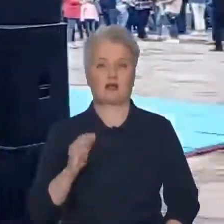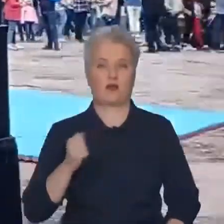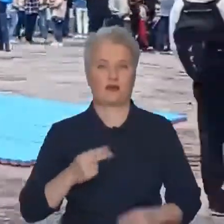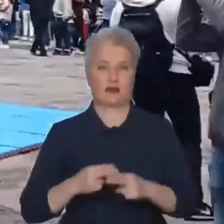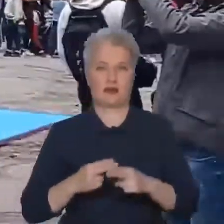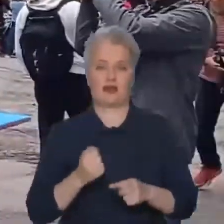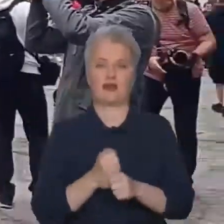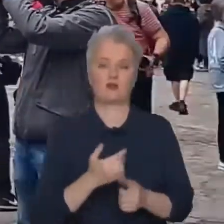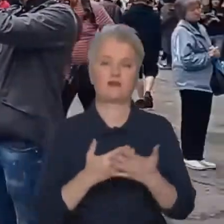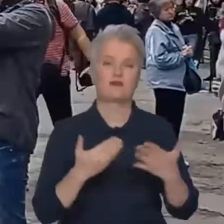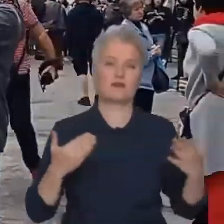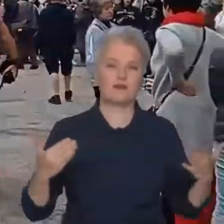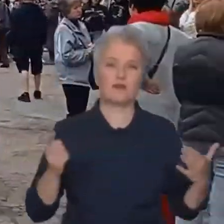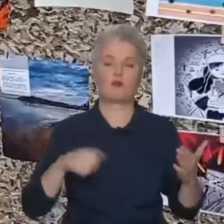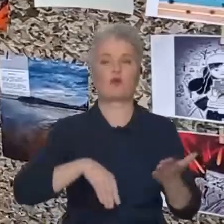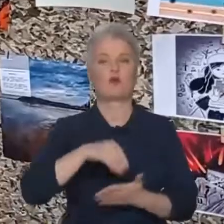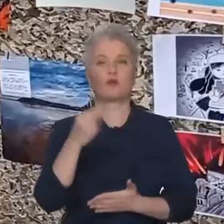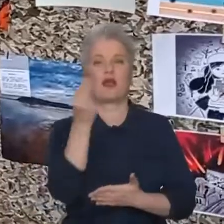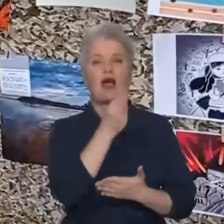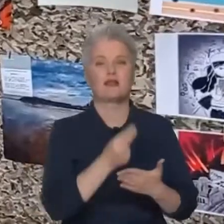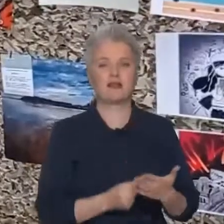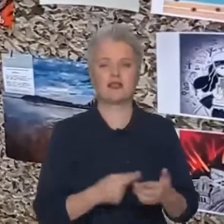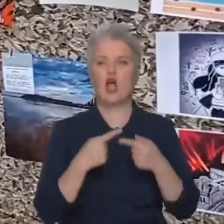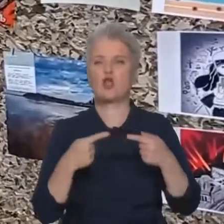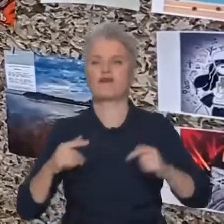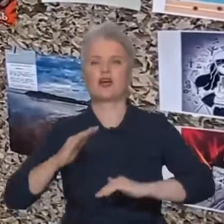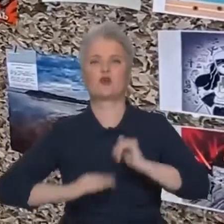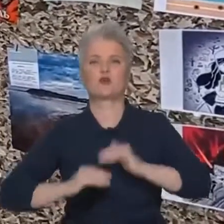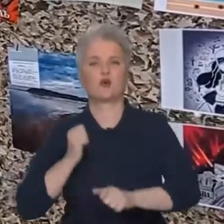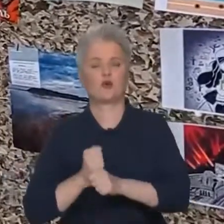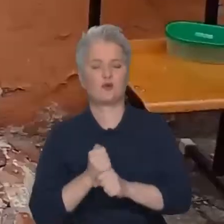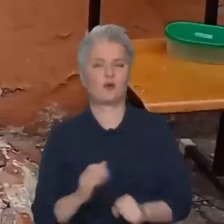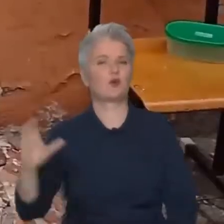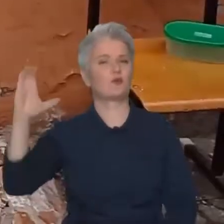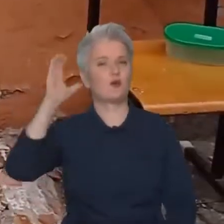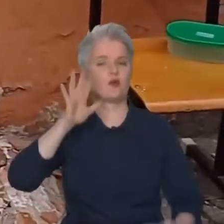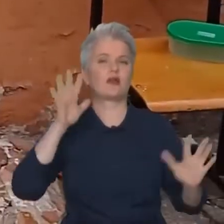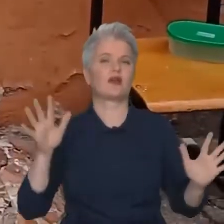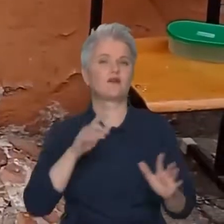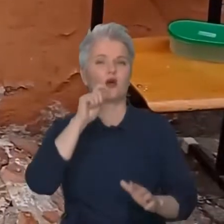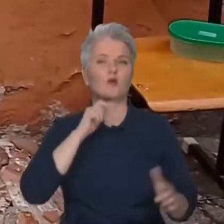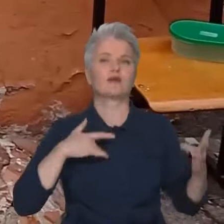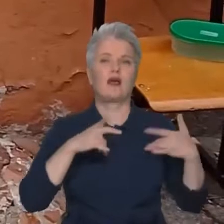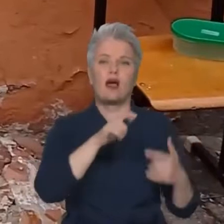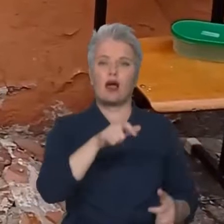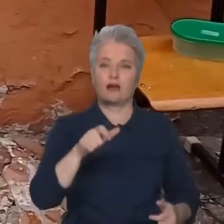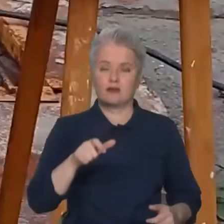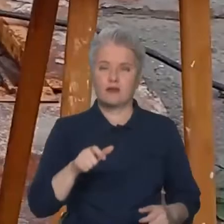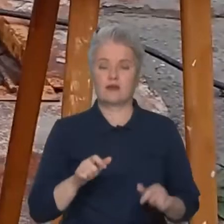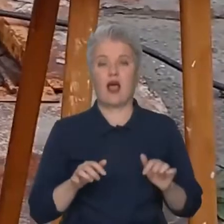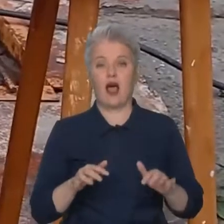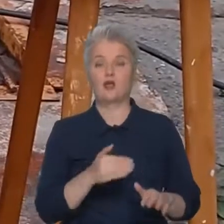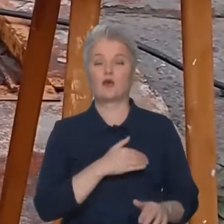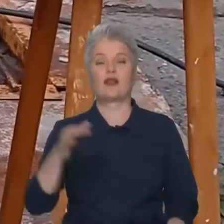картини, плакати, листівки та товари ручної роботи. А також послухати виступи українських артистів. Також